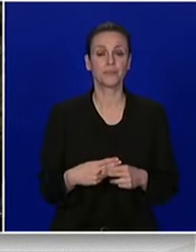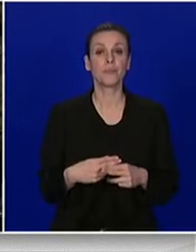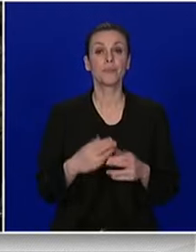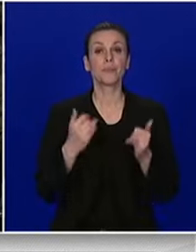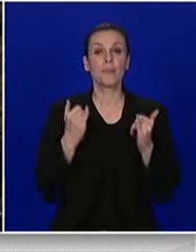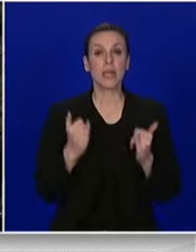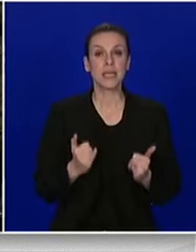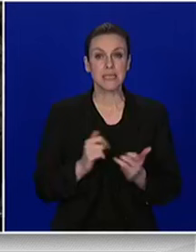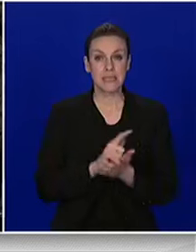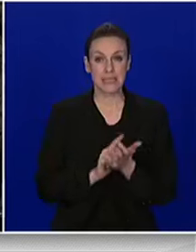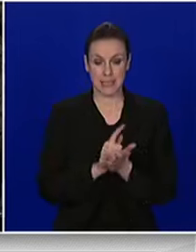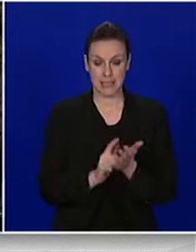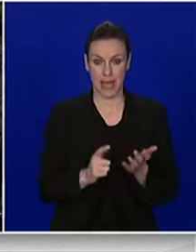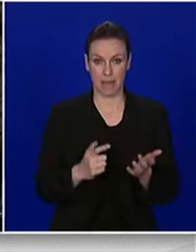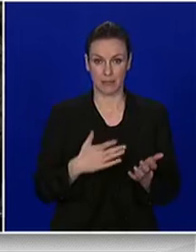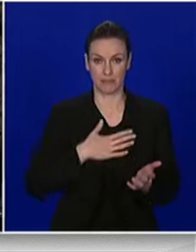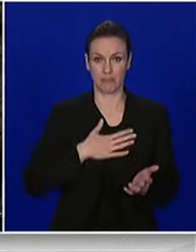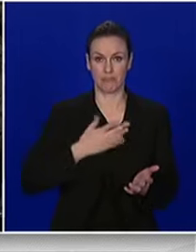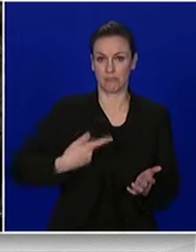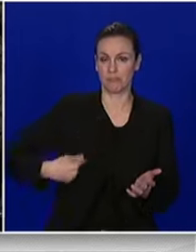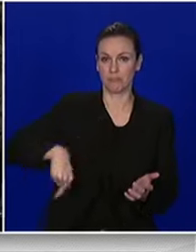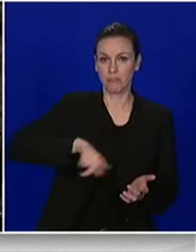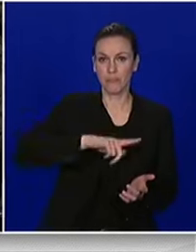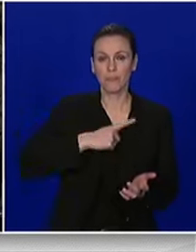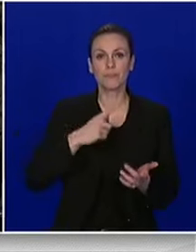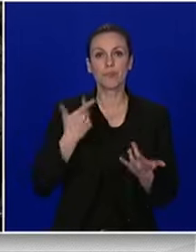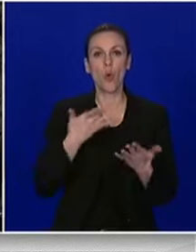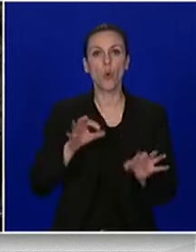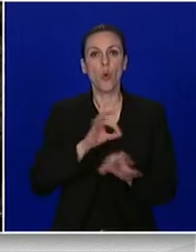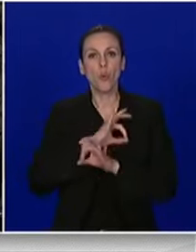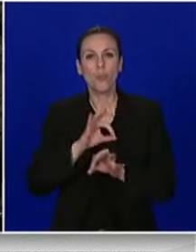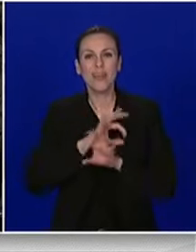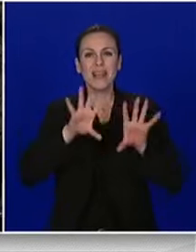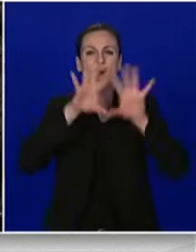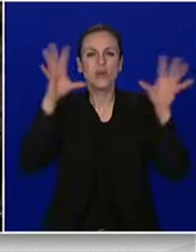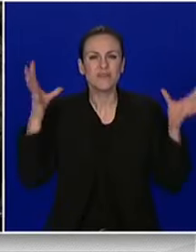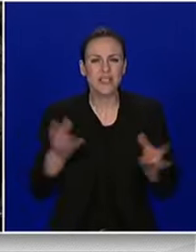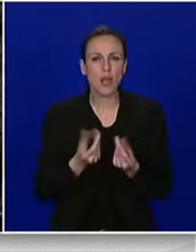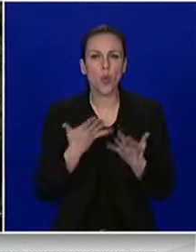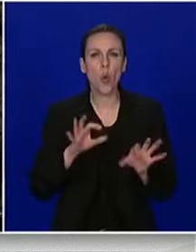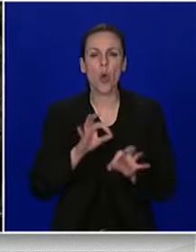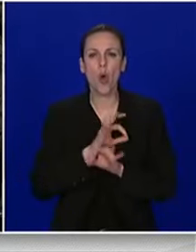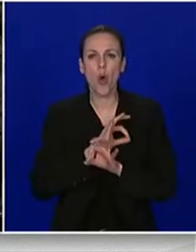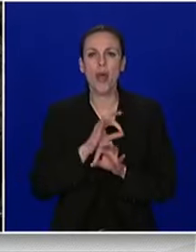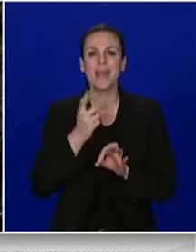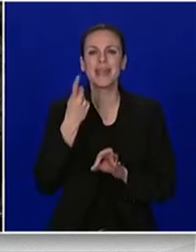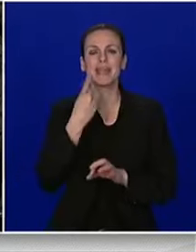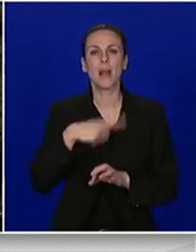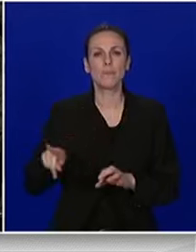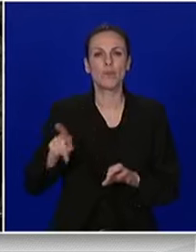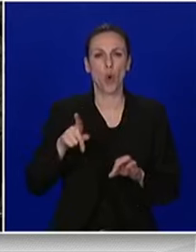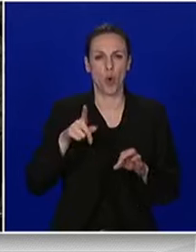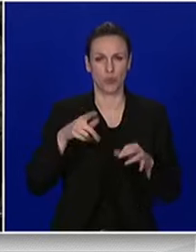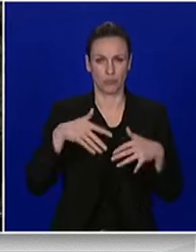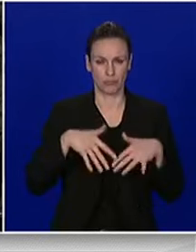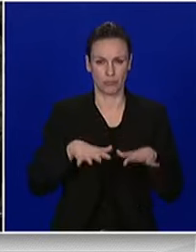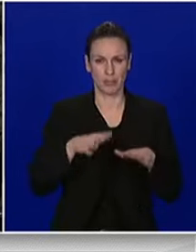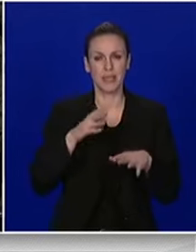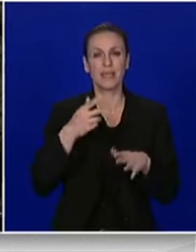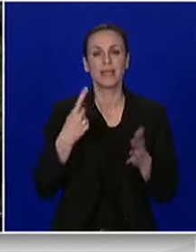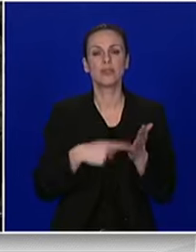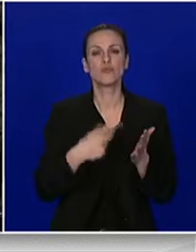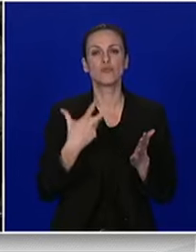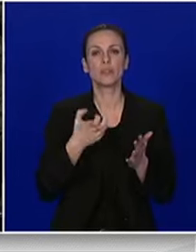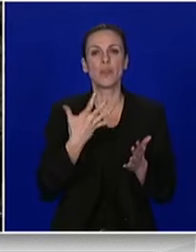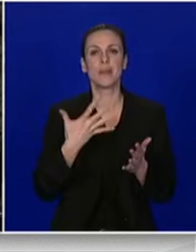Trenutna naša stopa smrtnosti kumulativna na milijun stanovnika je